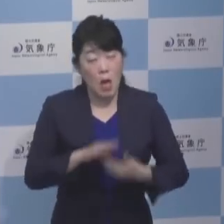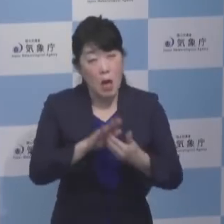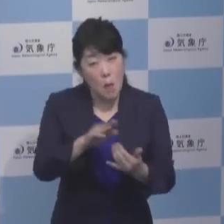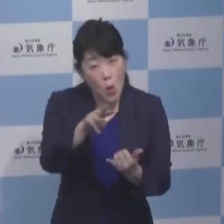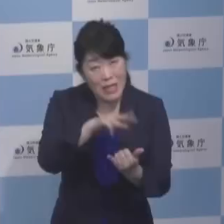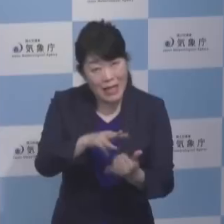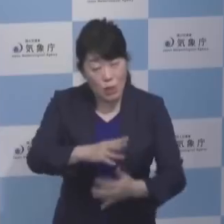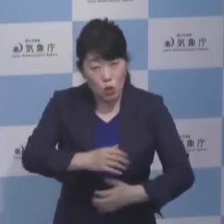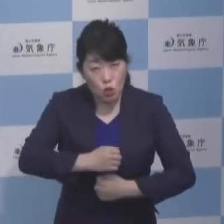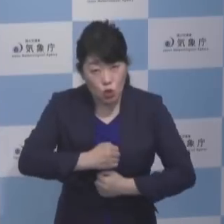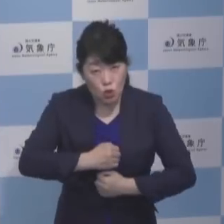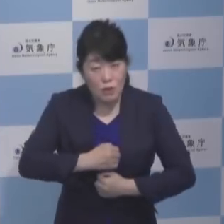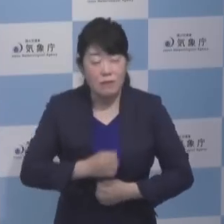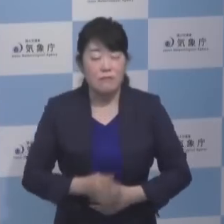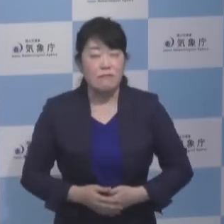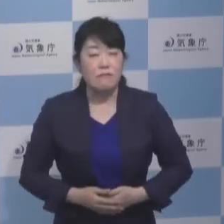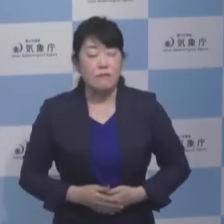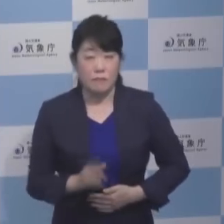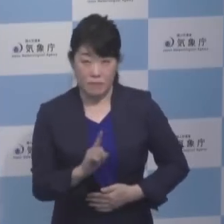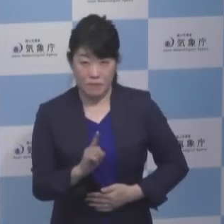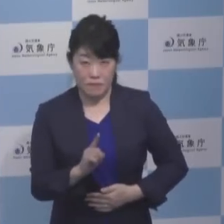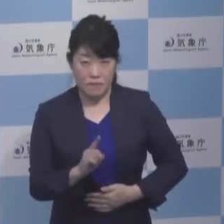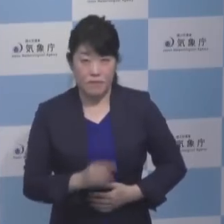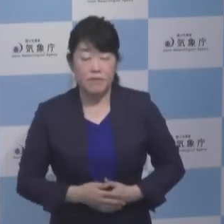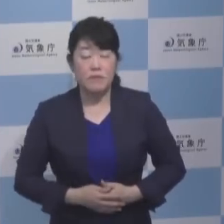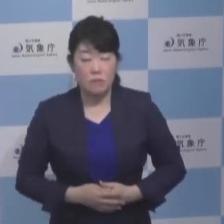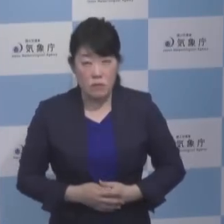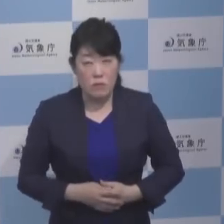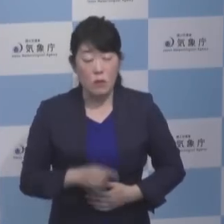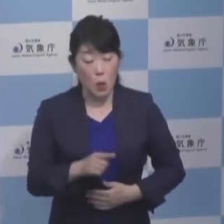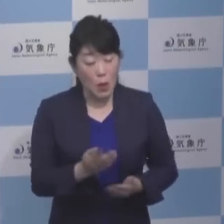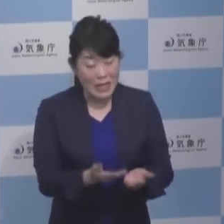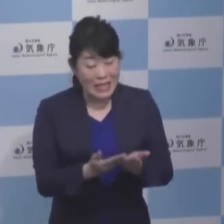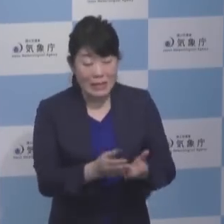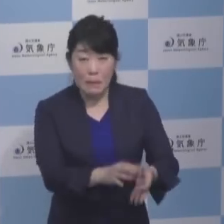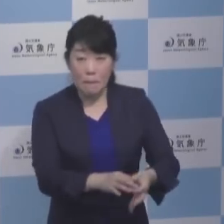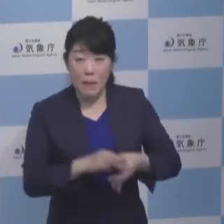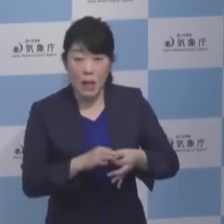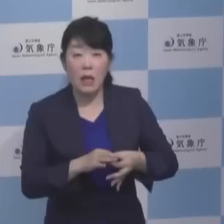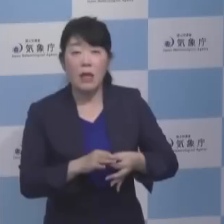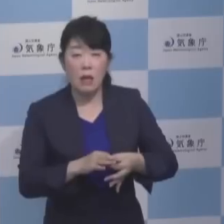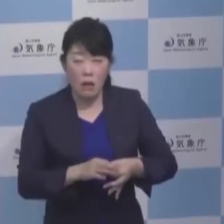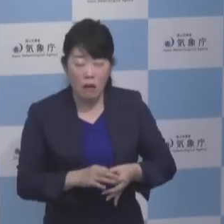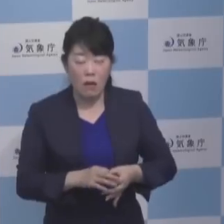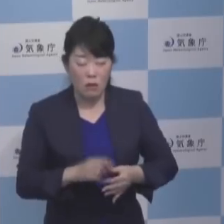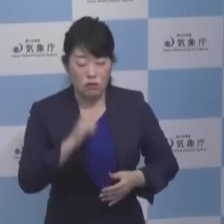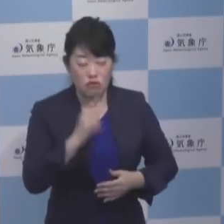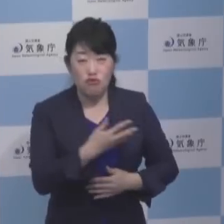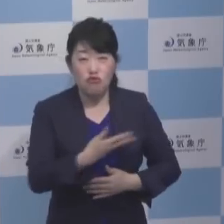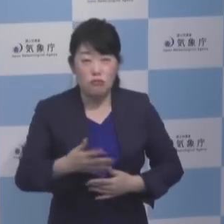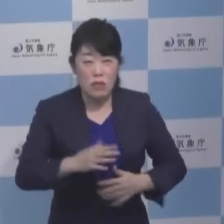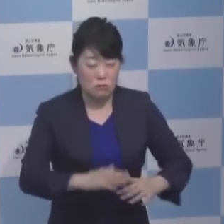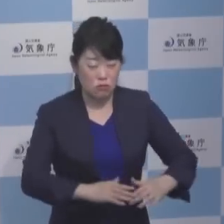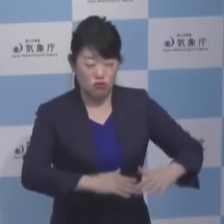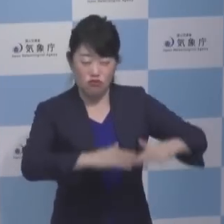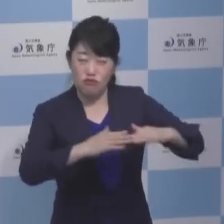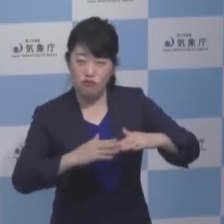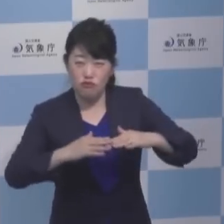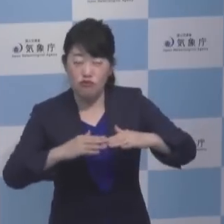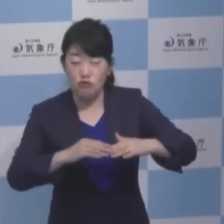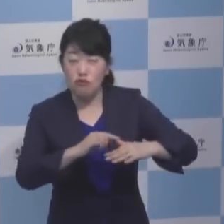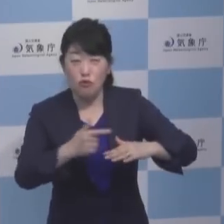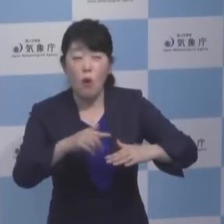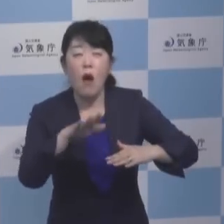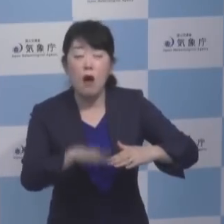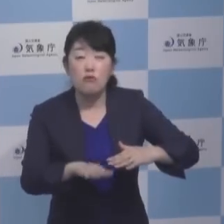防災上の留意事項。この地震により若干の海面変動が予想されますが、被害の